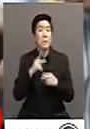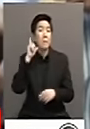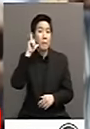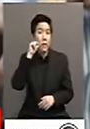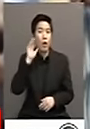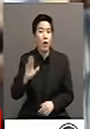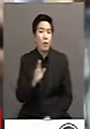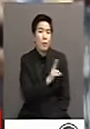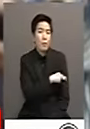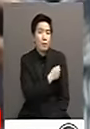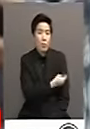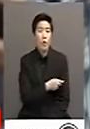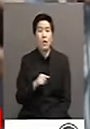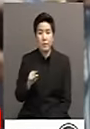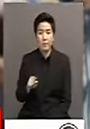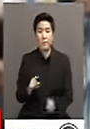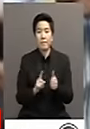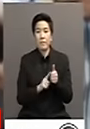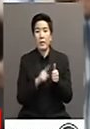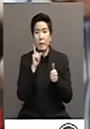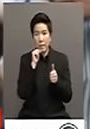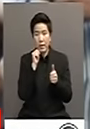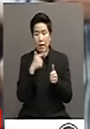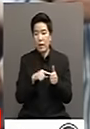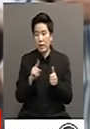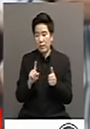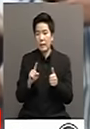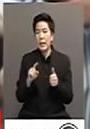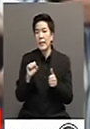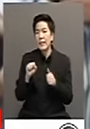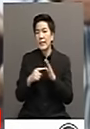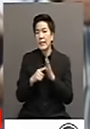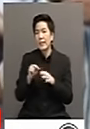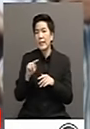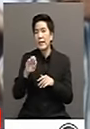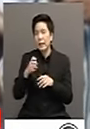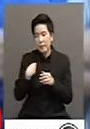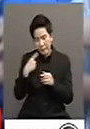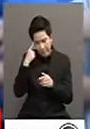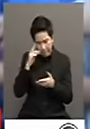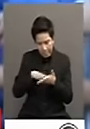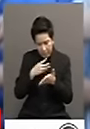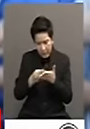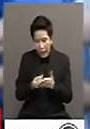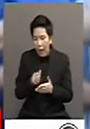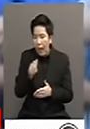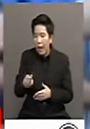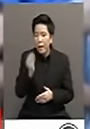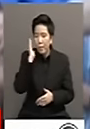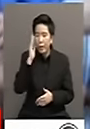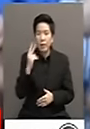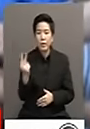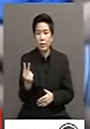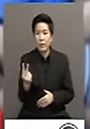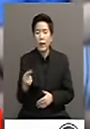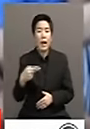ของหมอนิ่มหรือว่าแพทย์หญิงนิธิวดีและนายสันติครับได้ร่วมกันจ้างวานใช้ให้นายเจรศักดิ์กับนายธวัชชัยฆ่